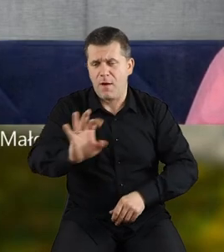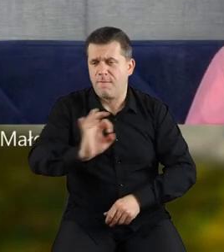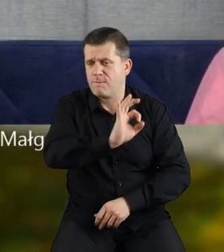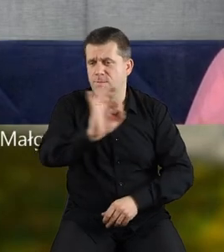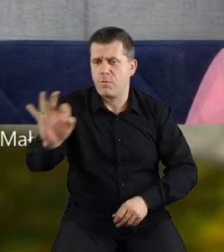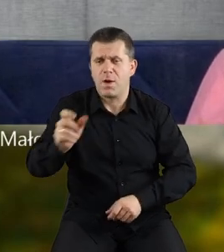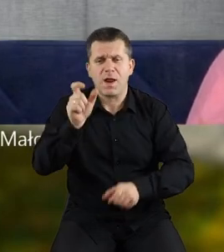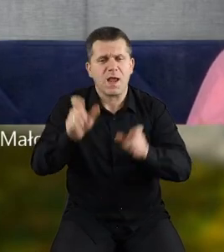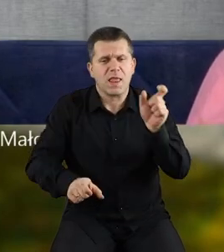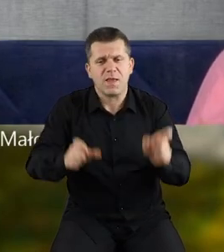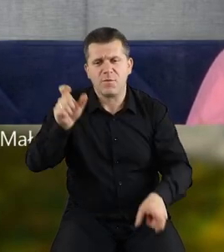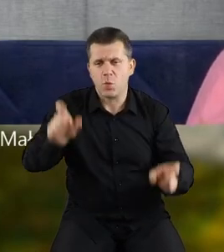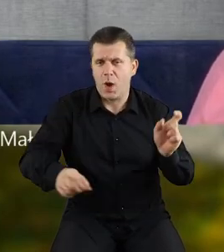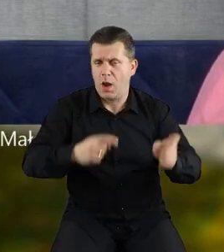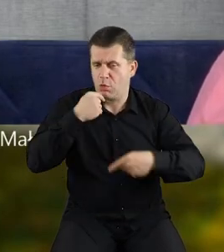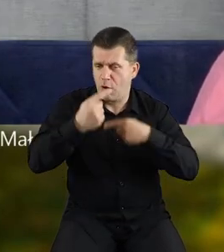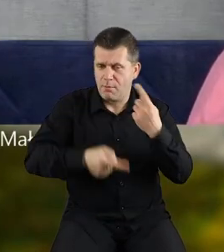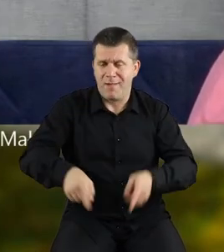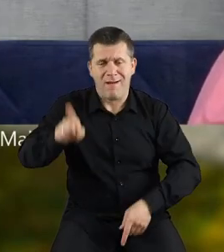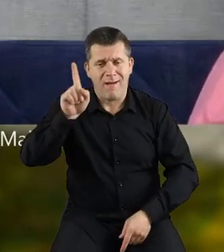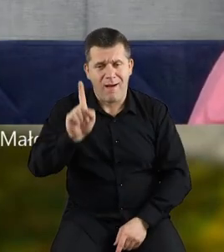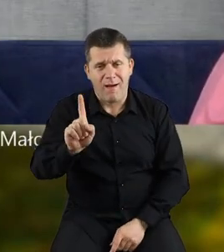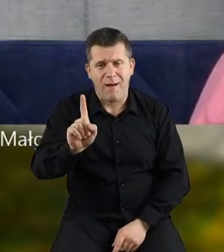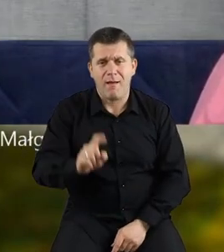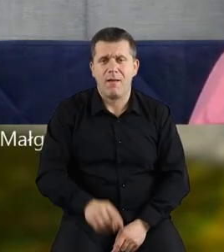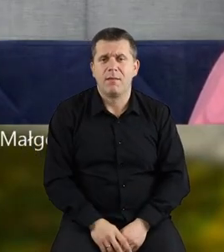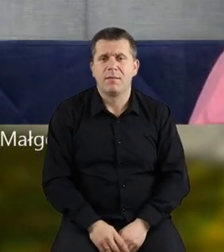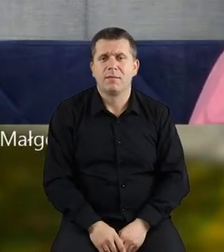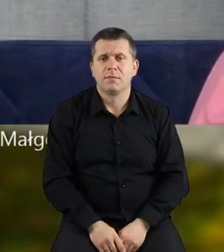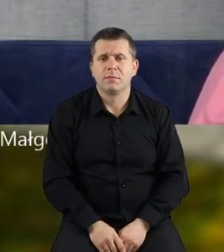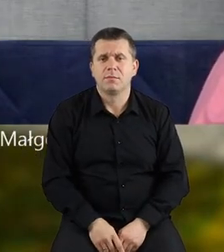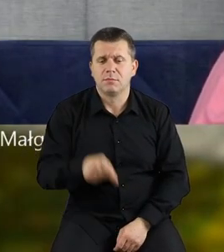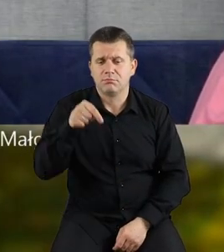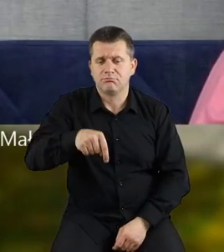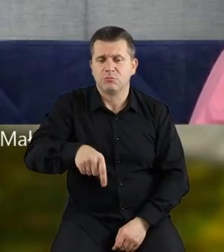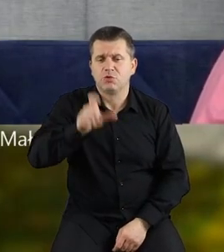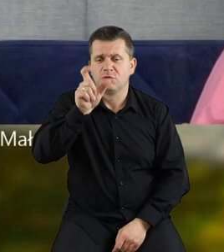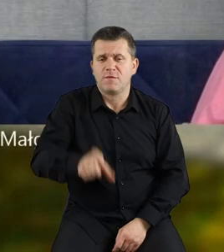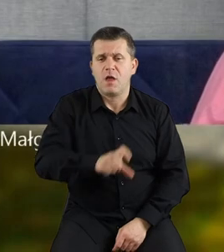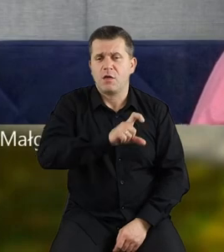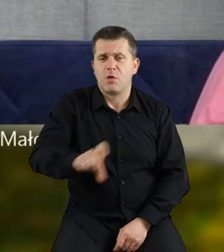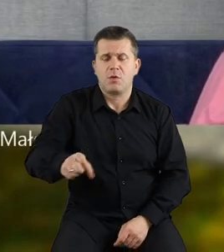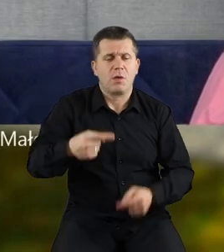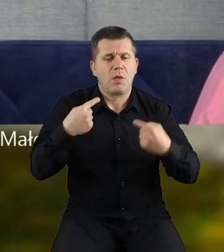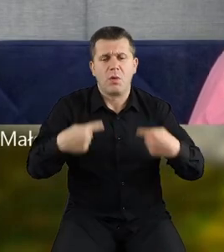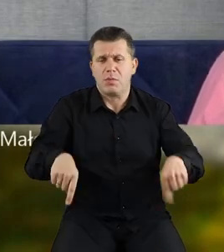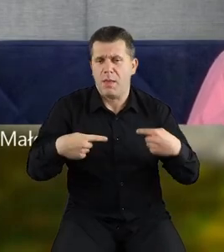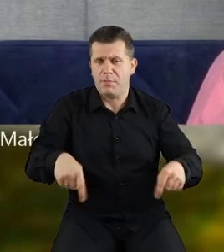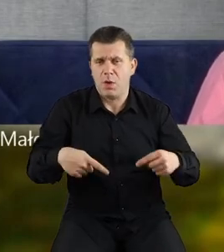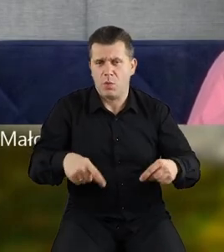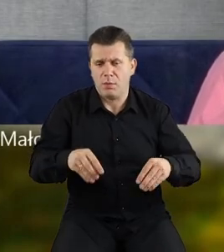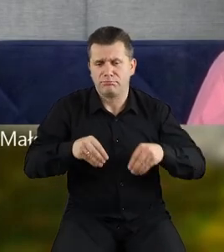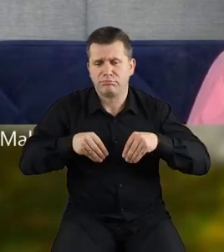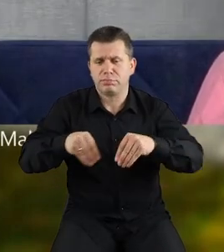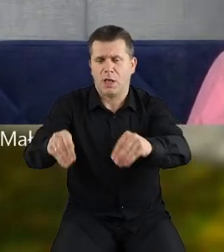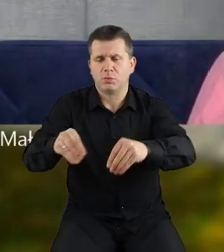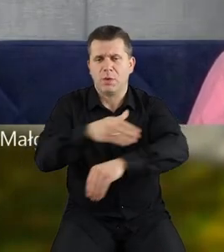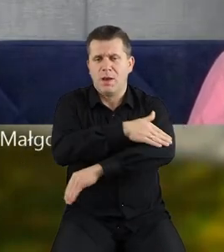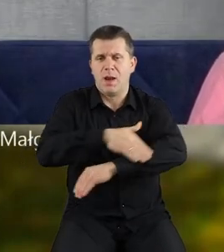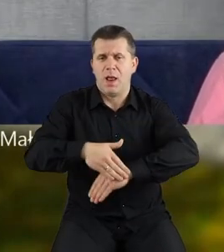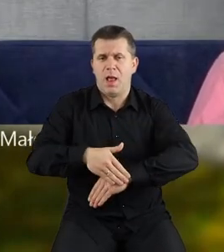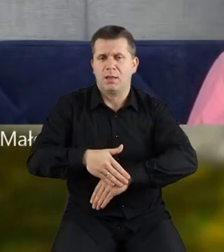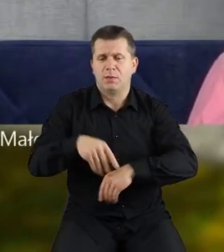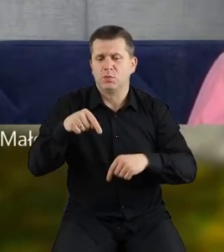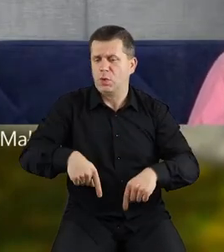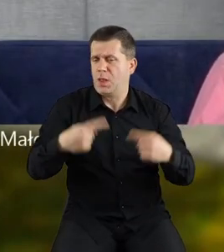rodzina ma jakąś swoją bardzo indywidualną opowieść, ale w Świętokrzyskim nie było przesunięcia